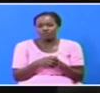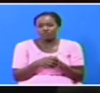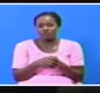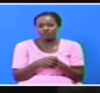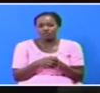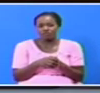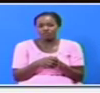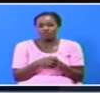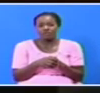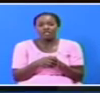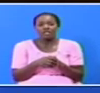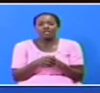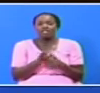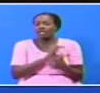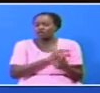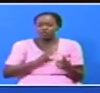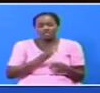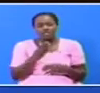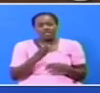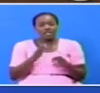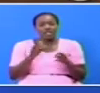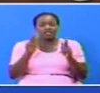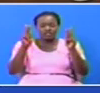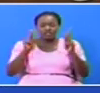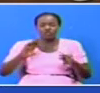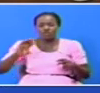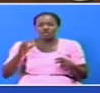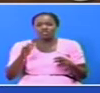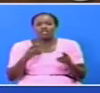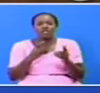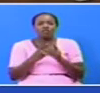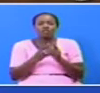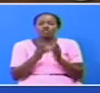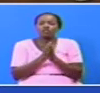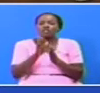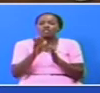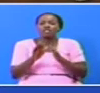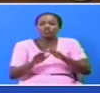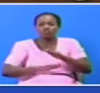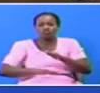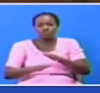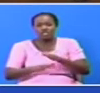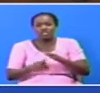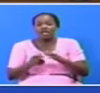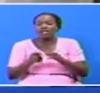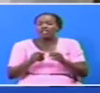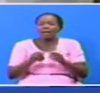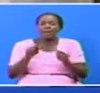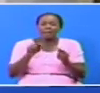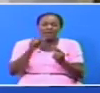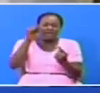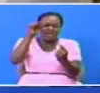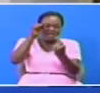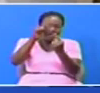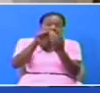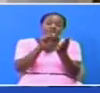The registrar of persons. Kamishina huyo wa kaunti ya Kisumu alikuwa amefanya mkutano wadogo wake kutoka kwa kaunti, huku swala kuu likiwa kutafuta